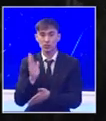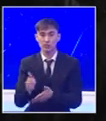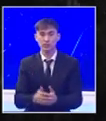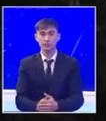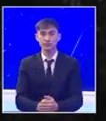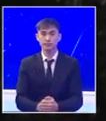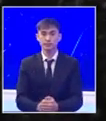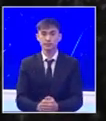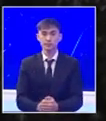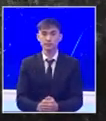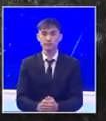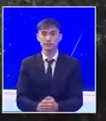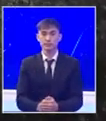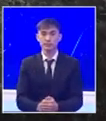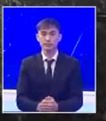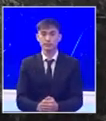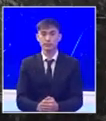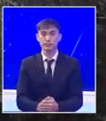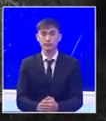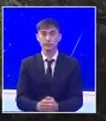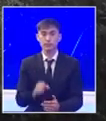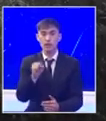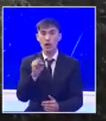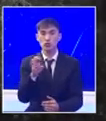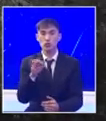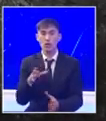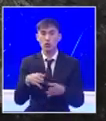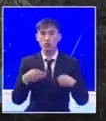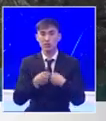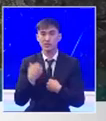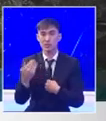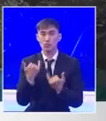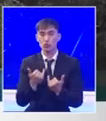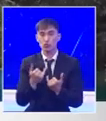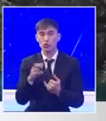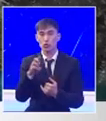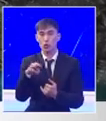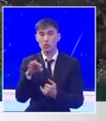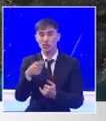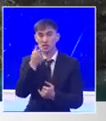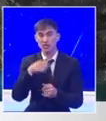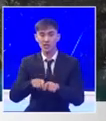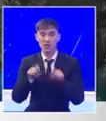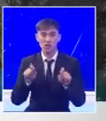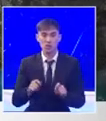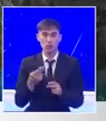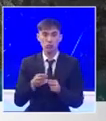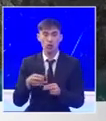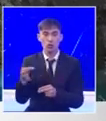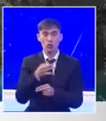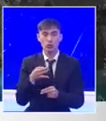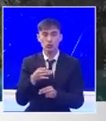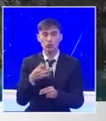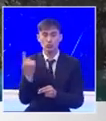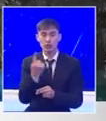Благодаря сегодня семье Ақсубаевых, сегодня Тоймарт. Ақсубаевтар отбасының арқасында бүгінде Тоймарт Жаркентте де ашылды. Бұл аудан үшін не